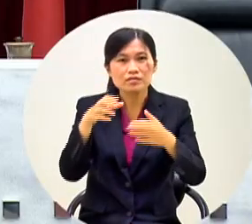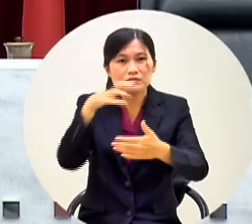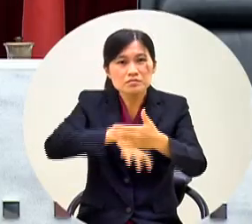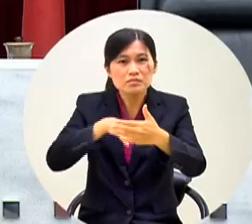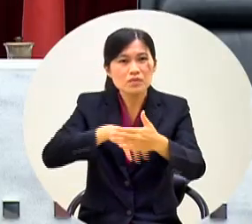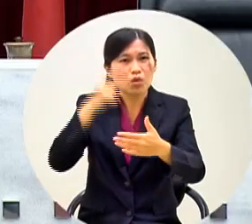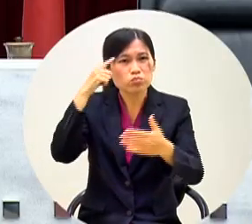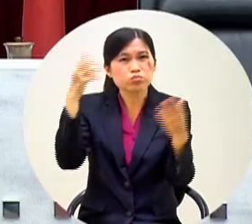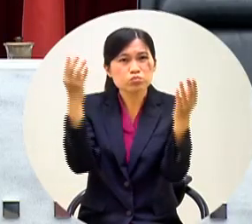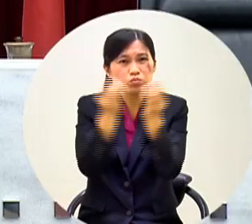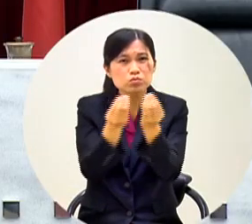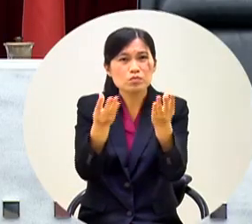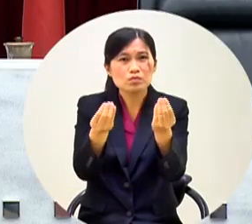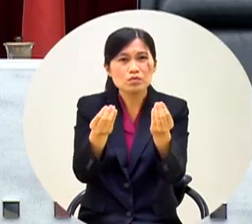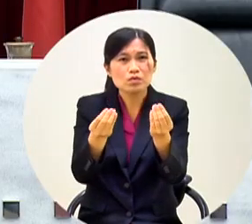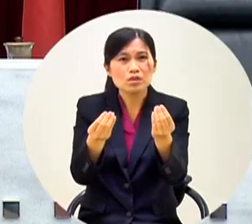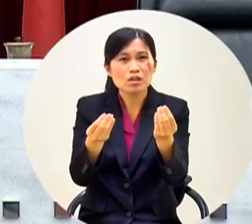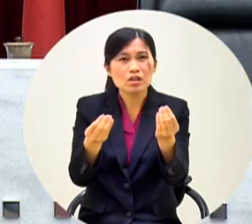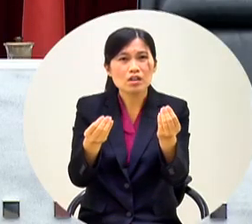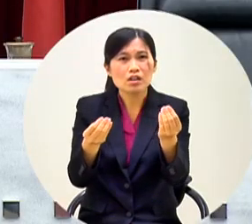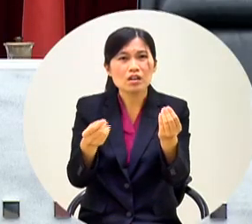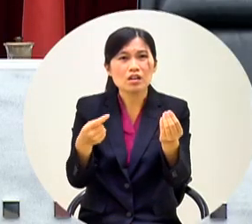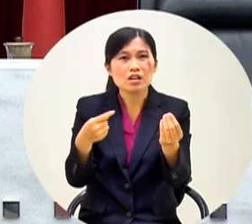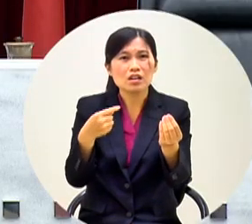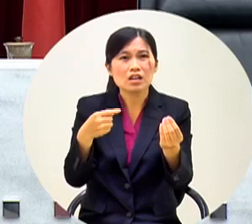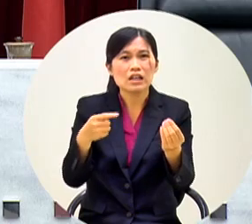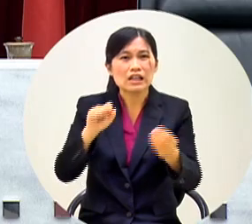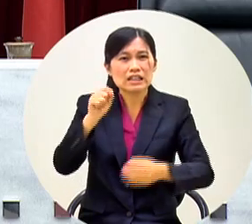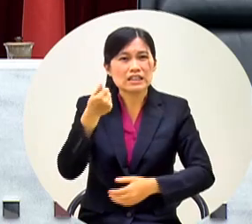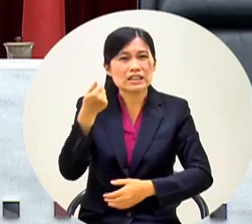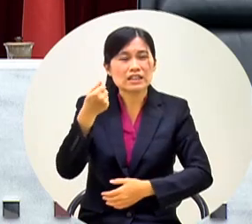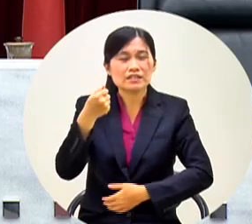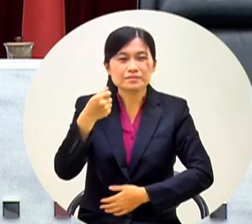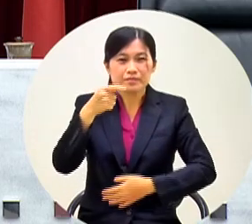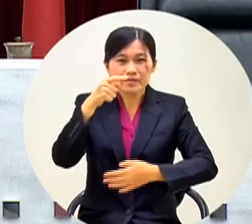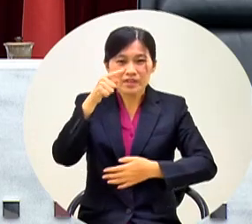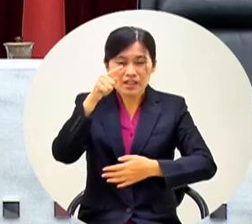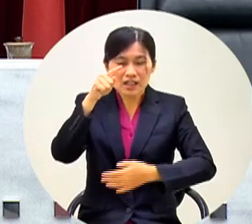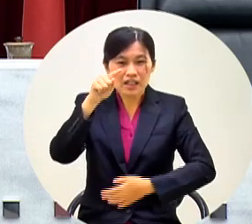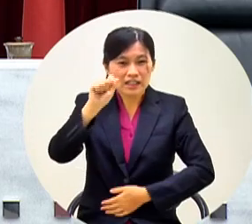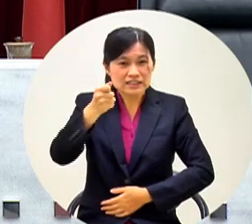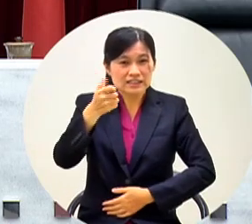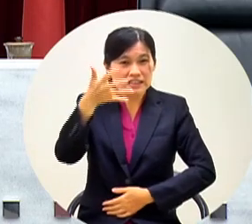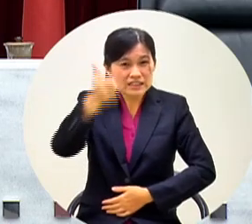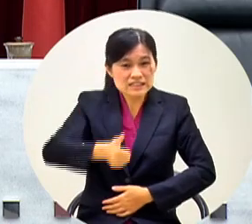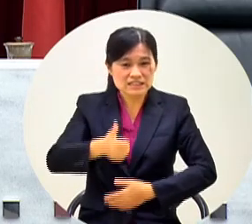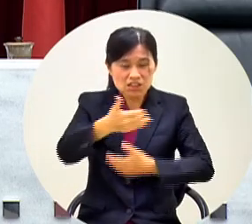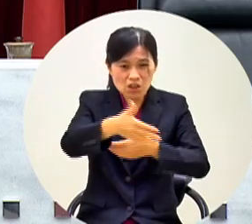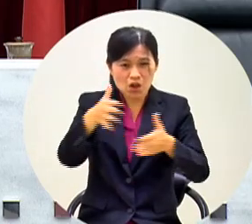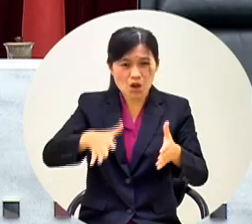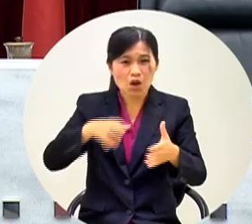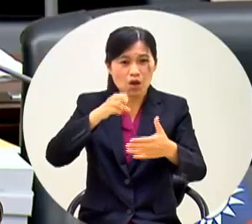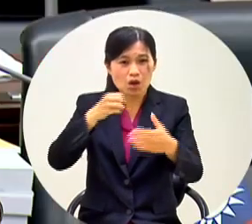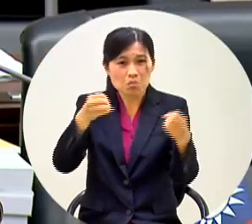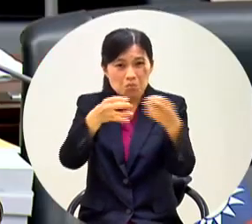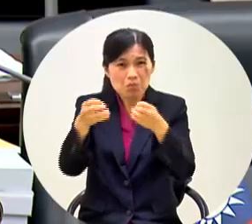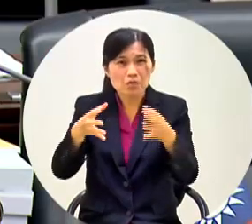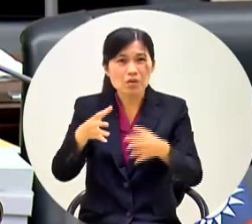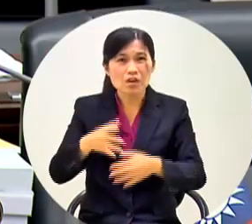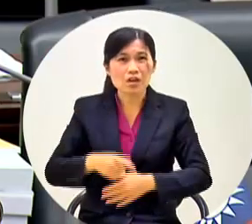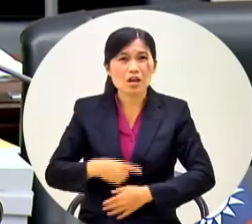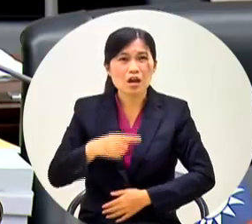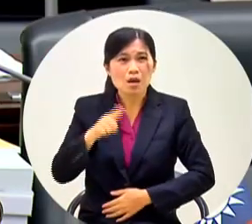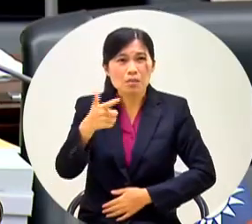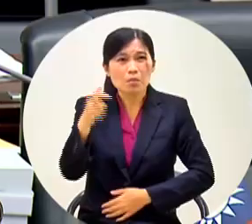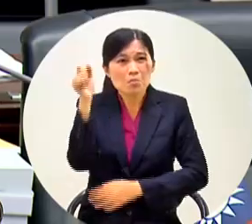以主席， 议长是协商，协商不是你们提出的意见，我们在同意你。 你们 告诉你